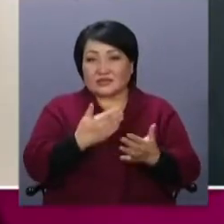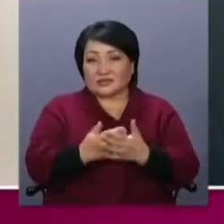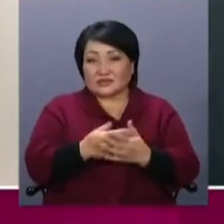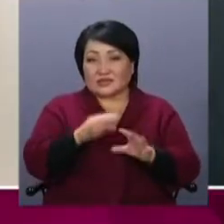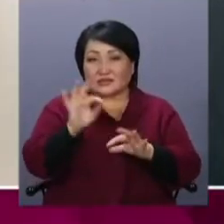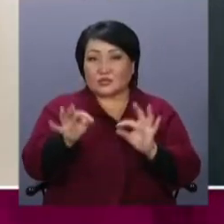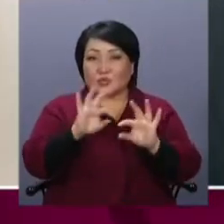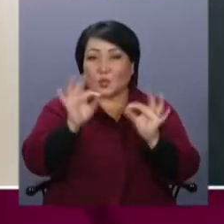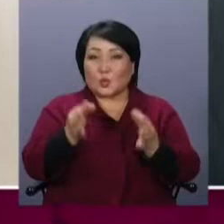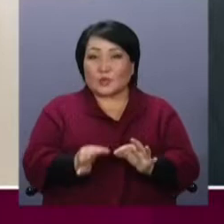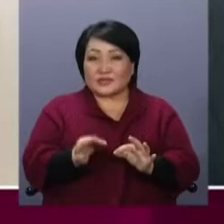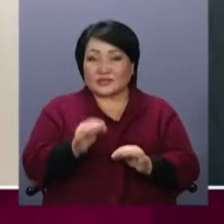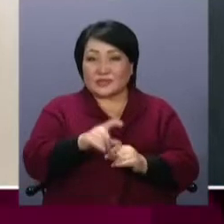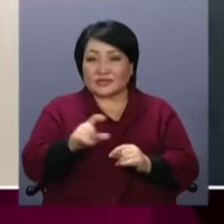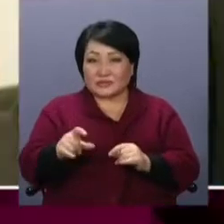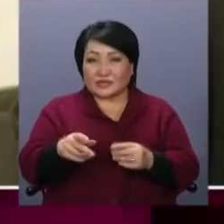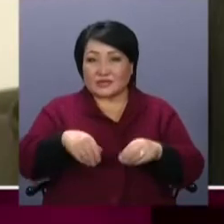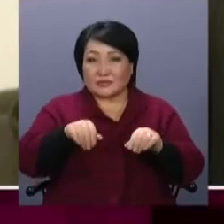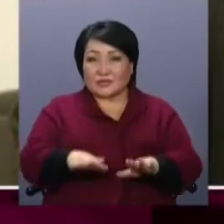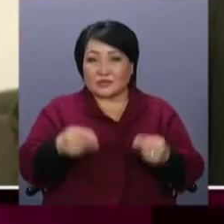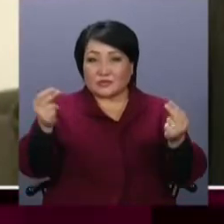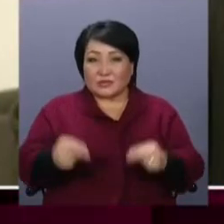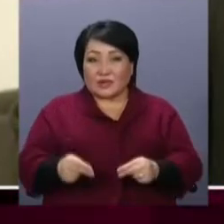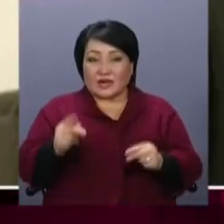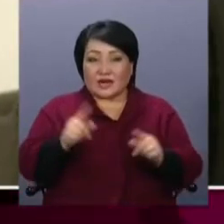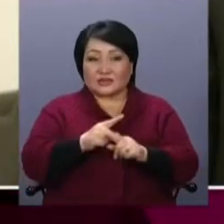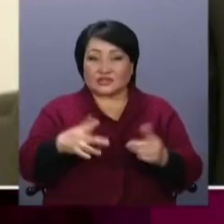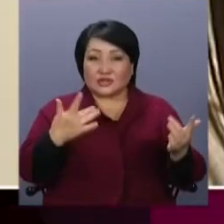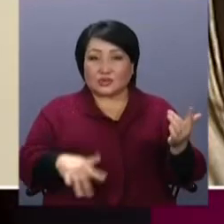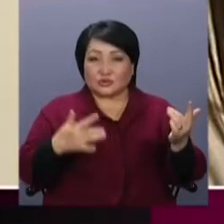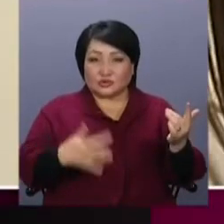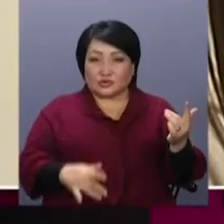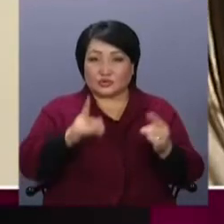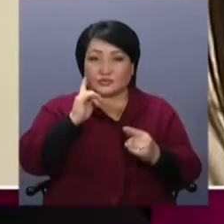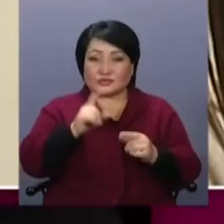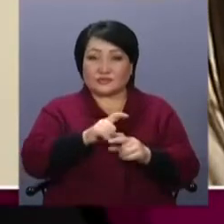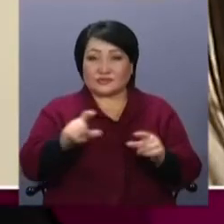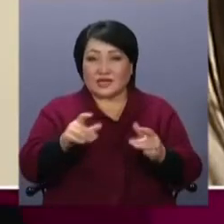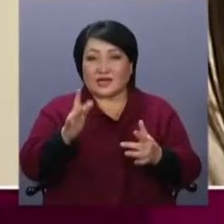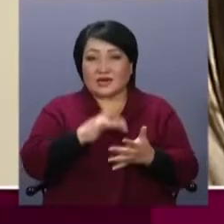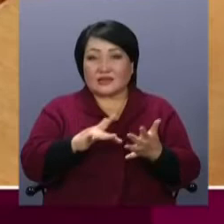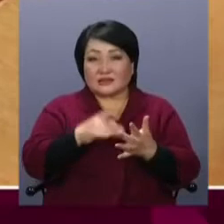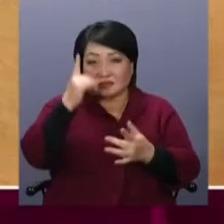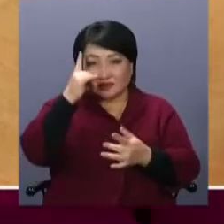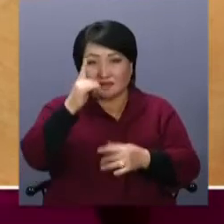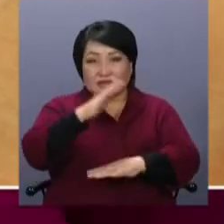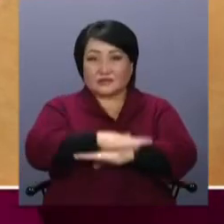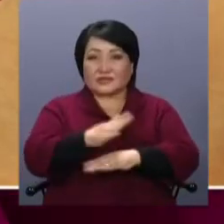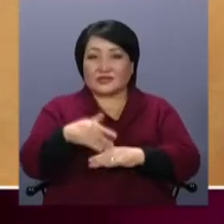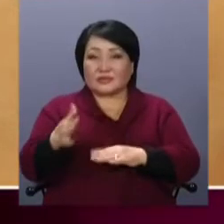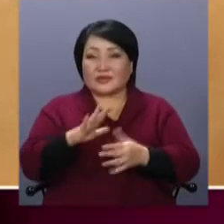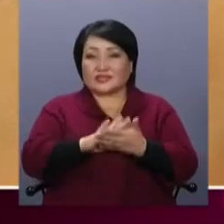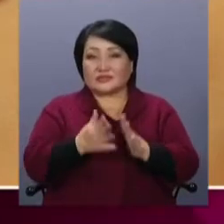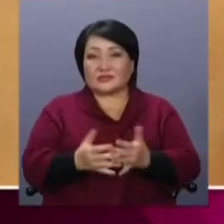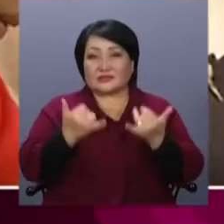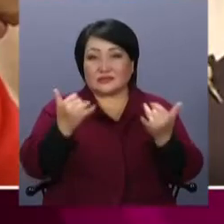меморандумға қол қойды. Ынтымақтастық келісімінің аясында әнші, күйші, жыршыларға қаланық әкімдік тарапынан бар жағдай жасалады. Өз